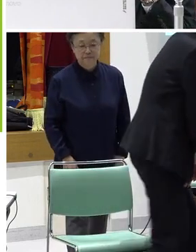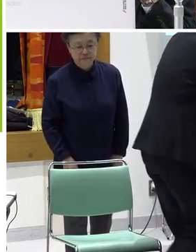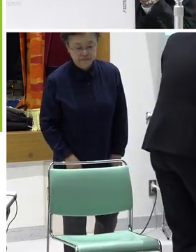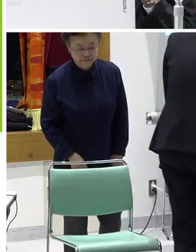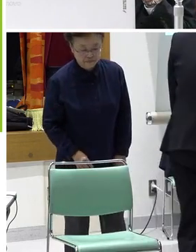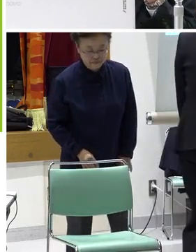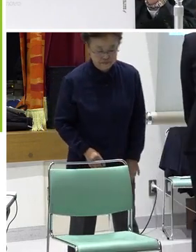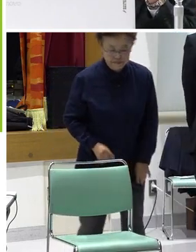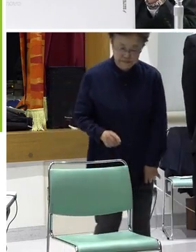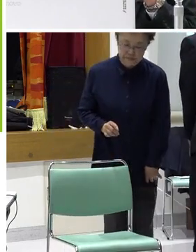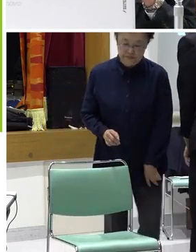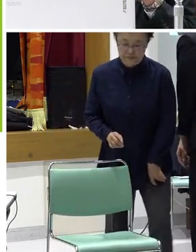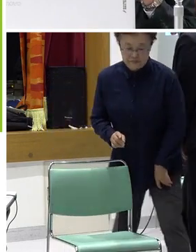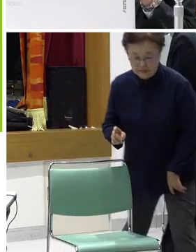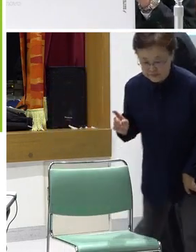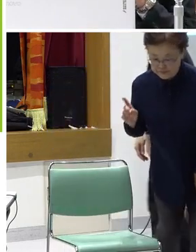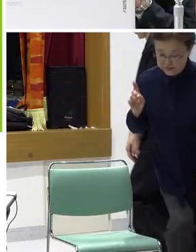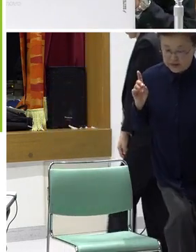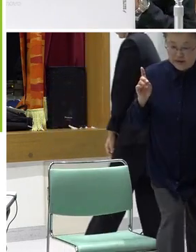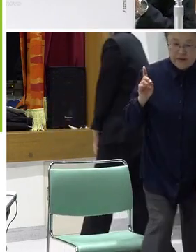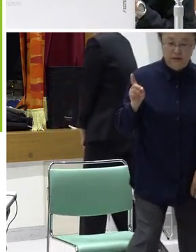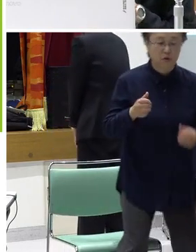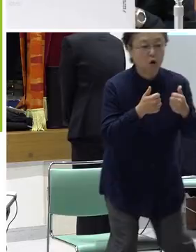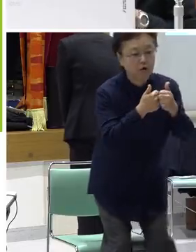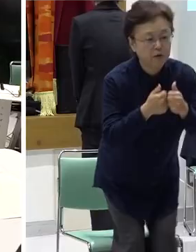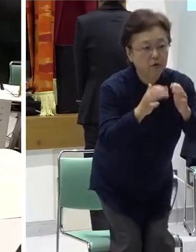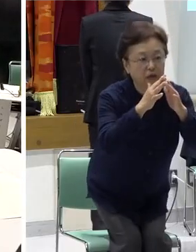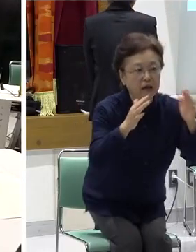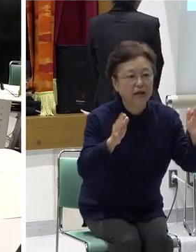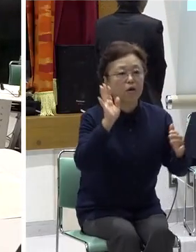推進してまいります。以上でございます。